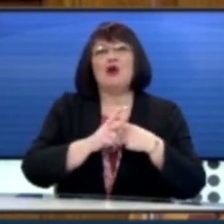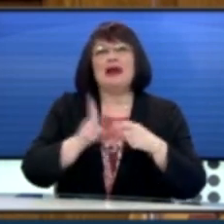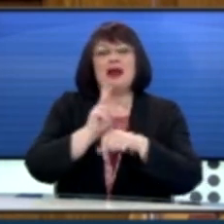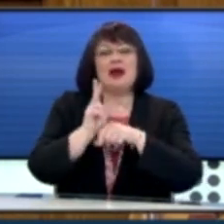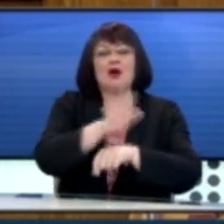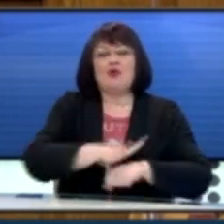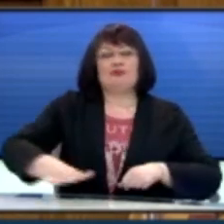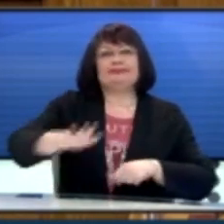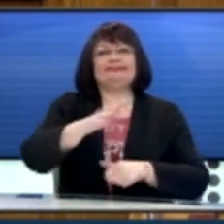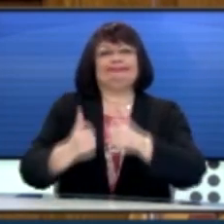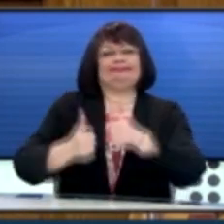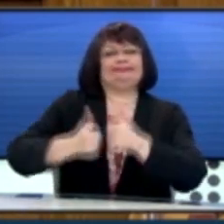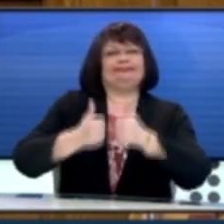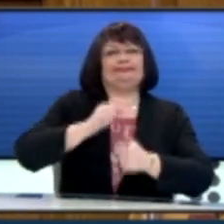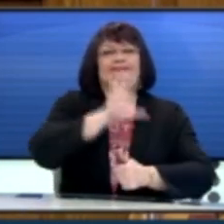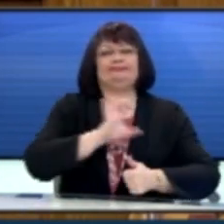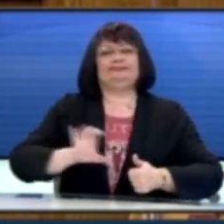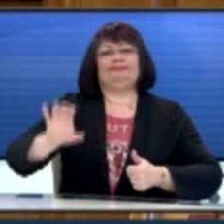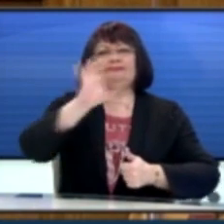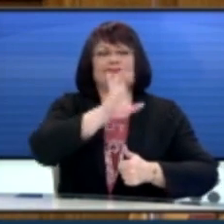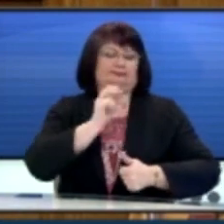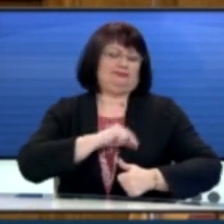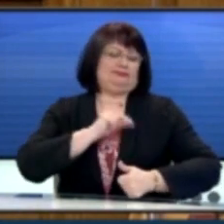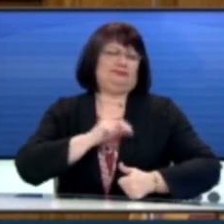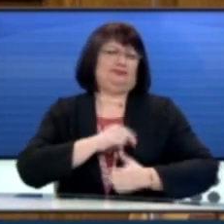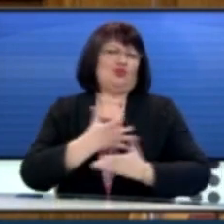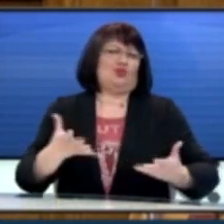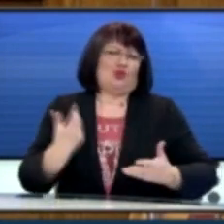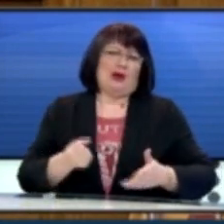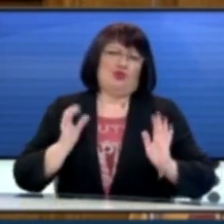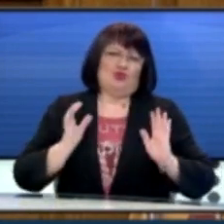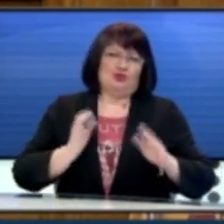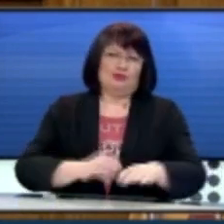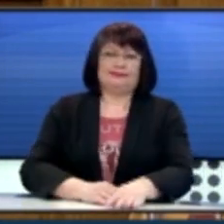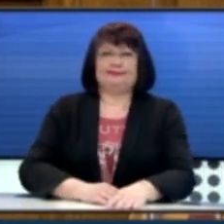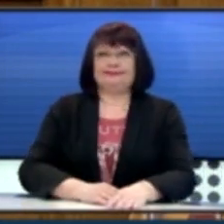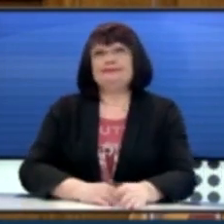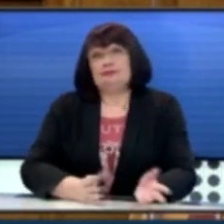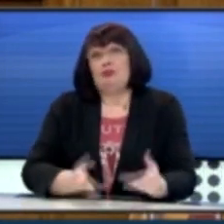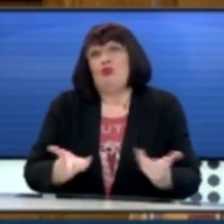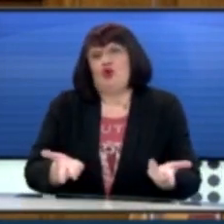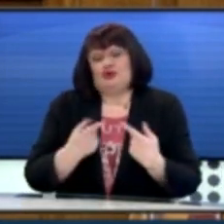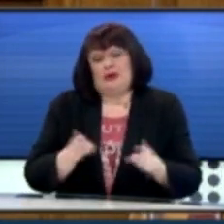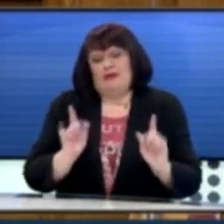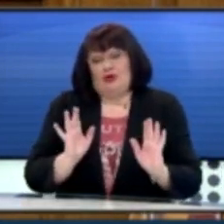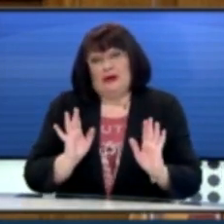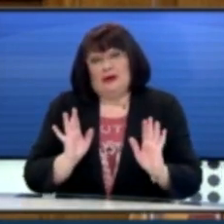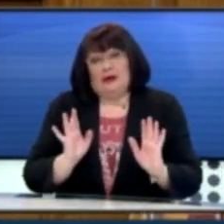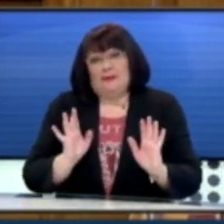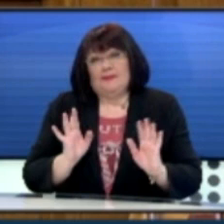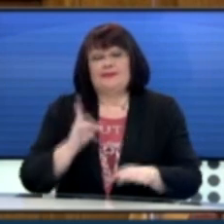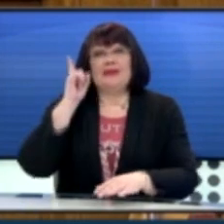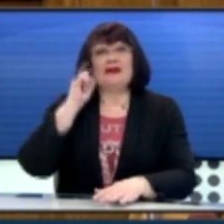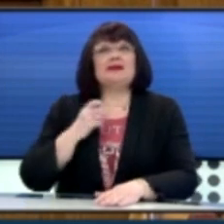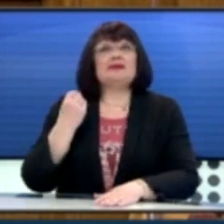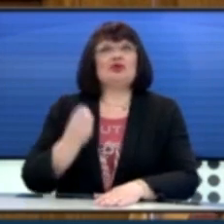γεωπολιτικών ανταγωνισμών μεγάλων συμφερόντων. Και δεν θα μπορούσε, όπως ξέρετε πολύ